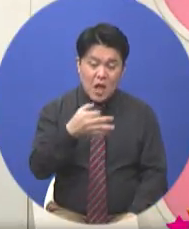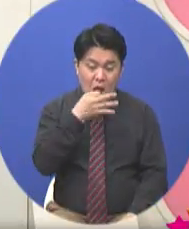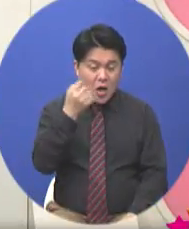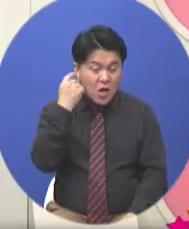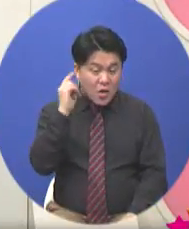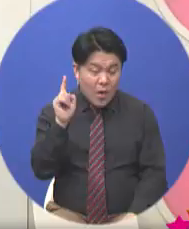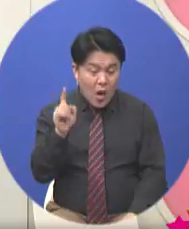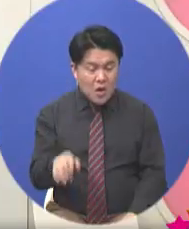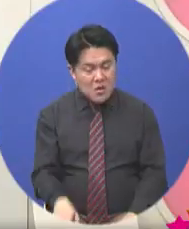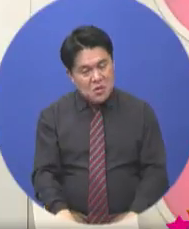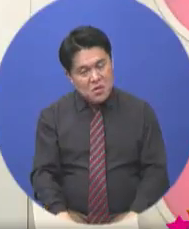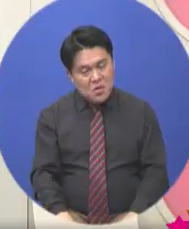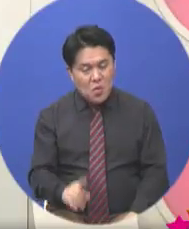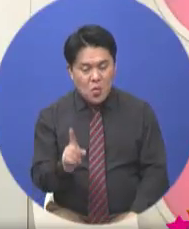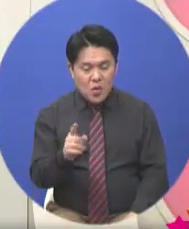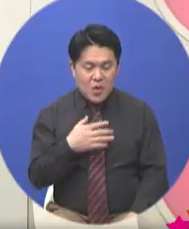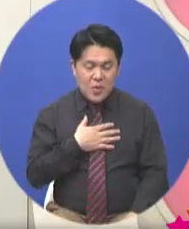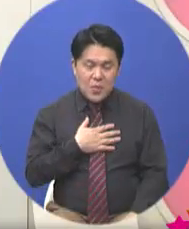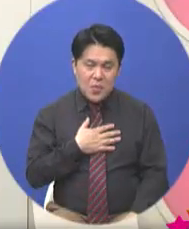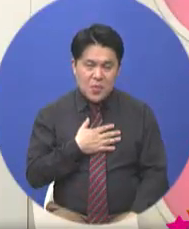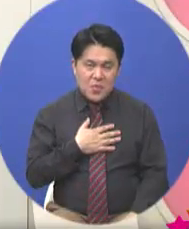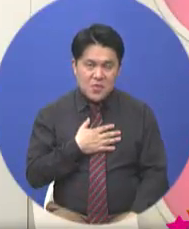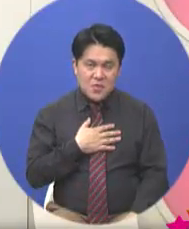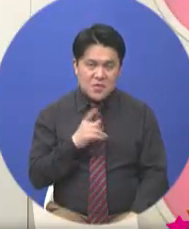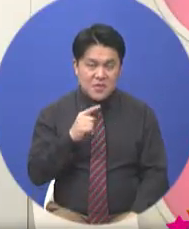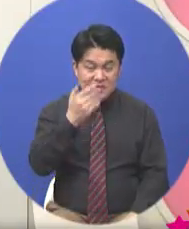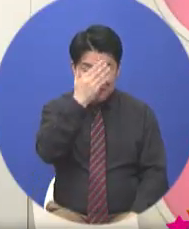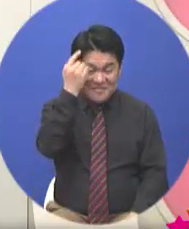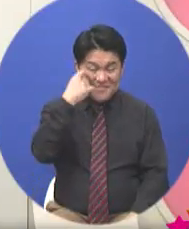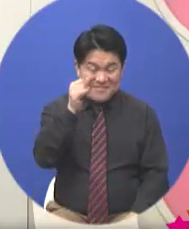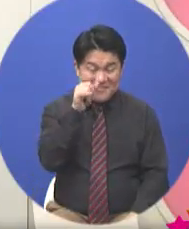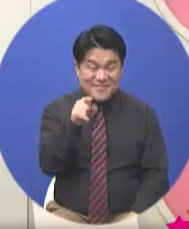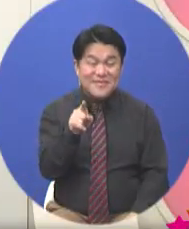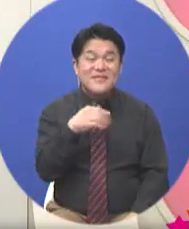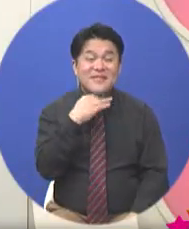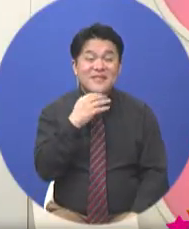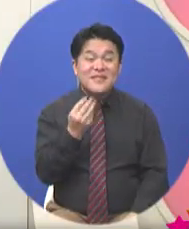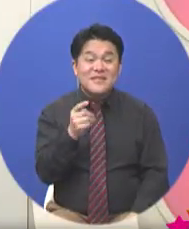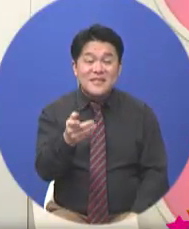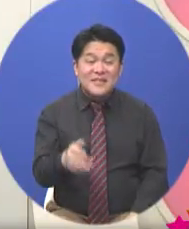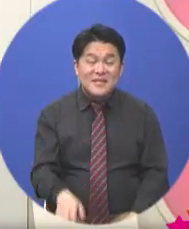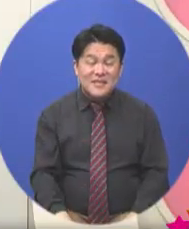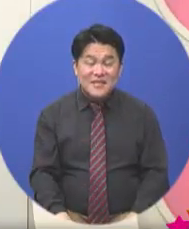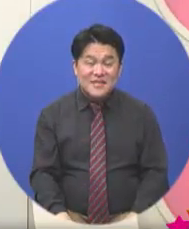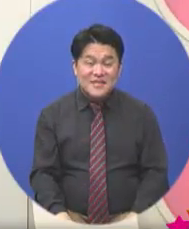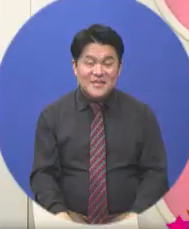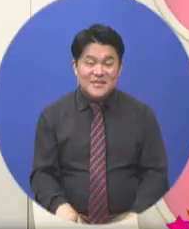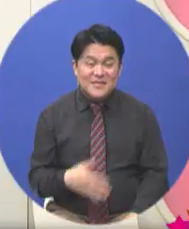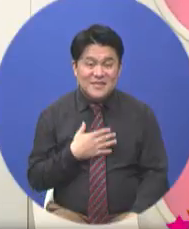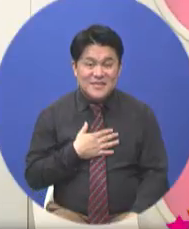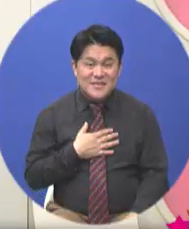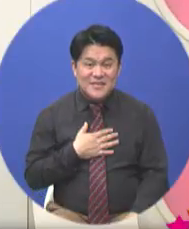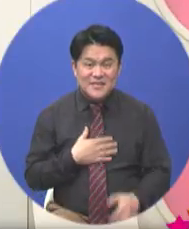목소리가 어떻게 뭐 한 뭐 이렇게 젊은 목소리인데 실례지만 어떻게 되죠?